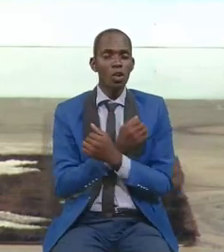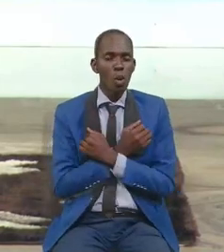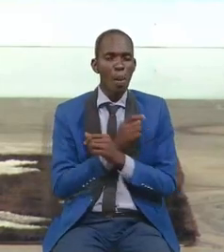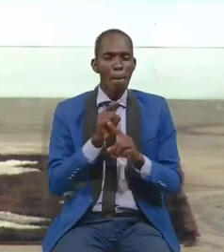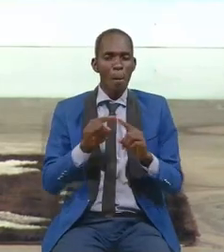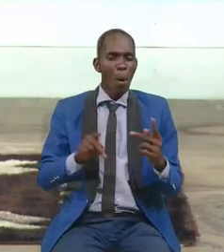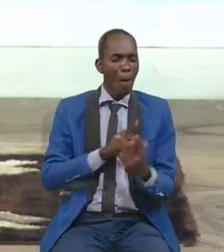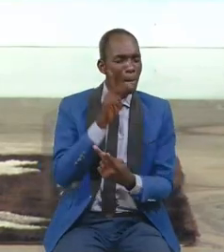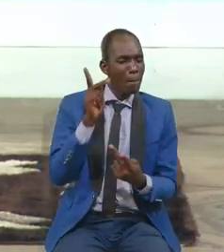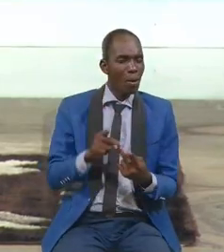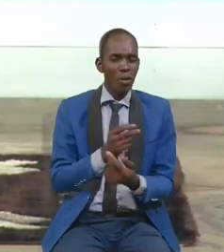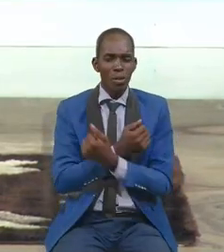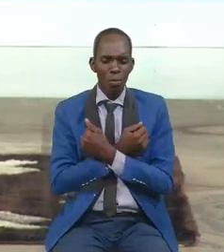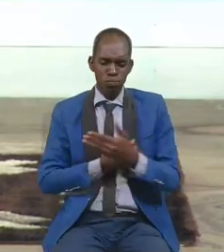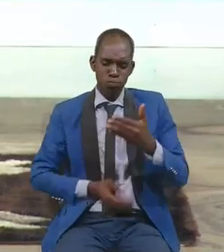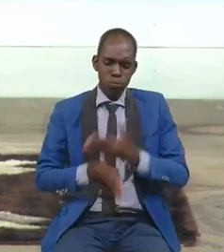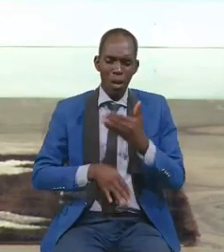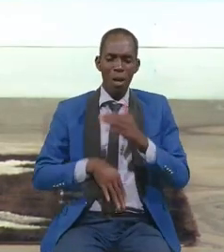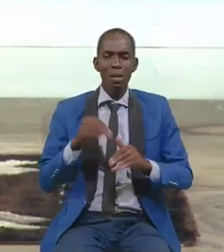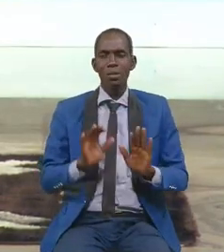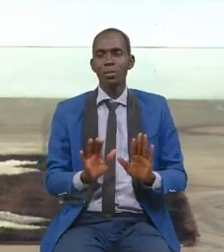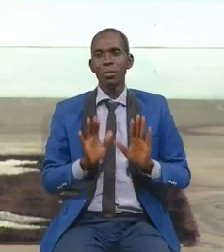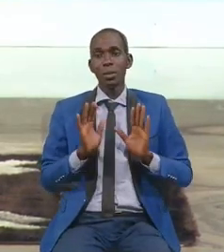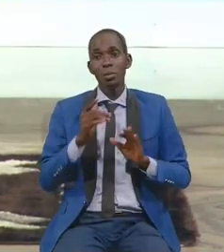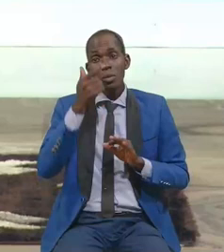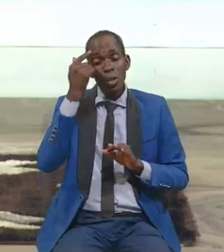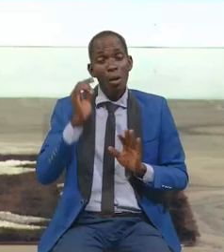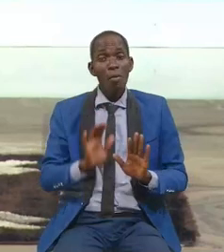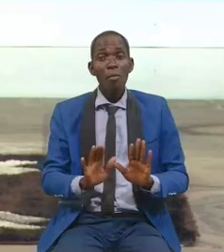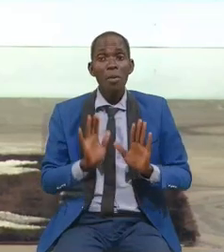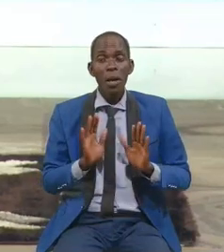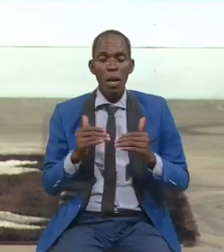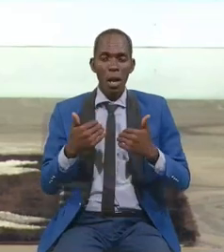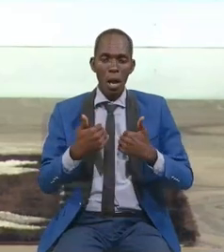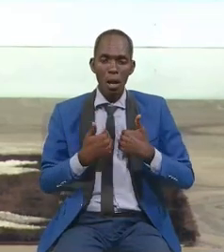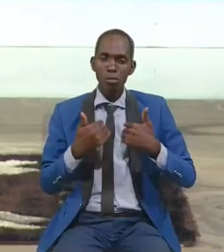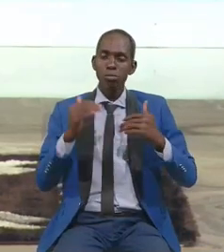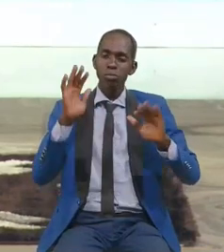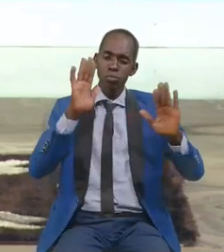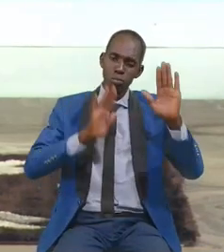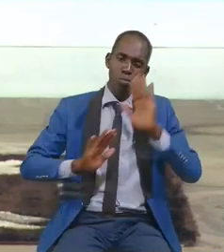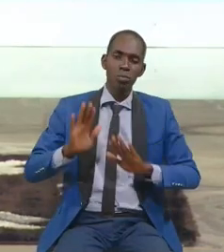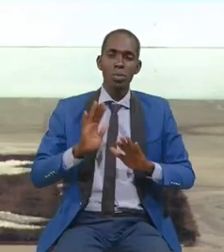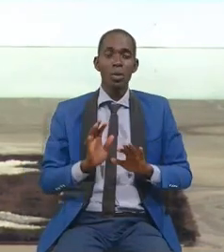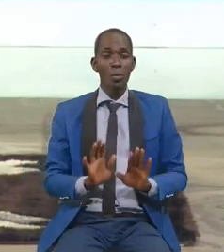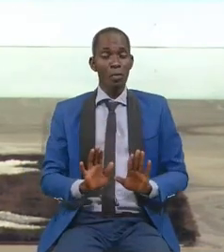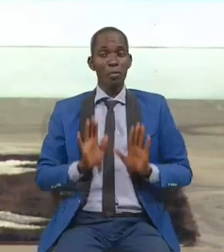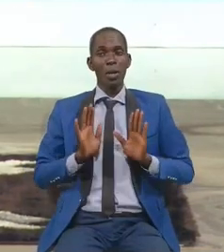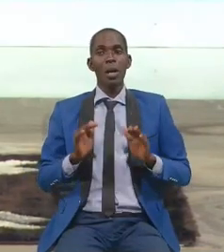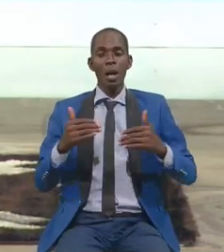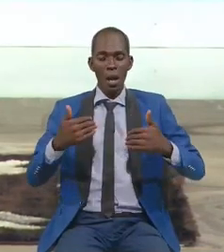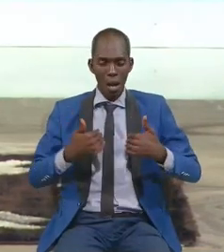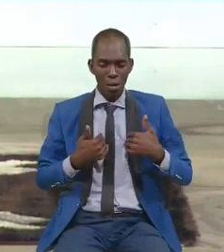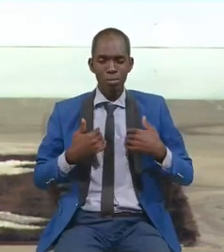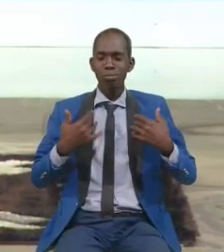bannit la crainte. Car la crainte suppose un châtiment. La crainte suppose un